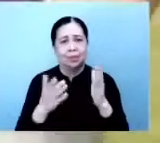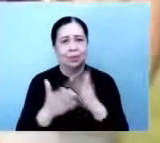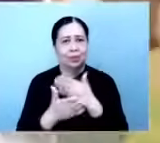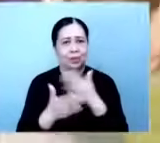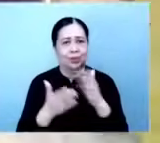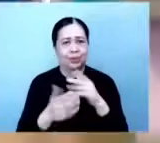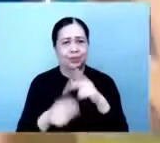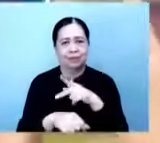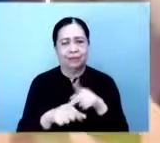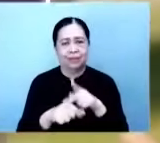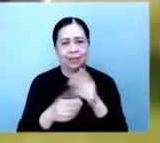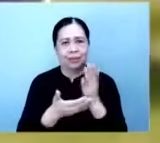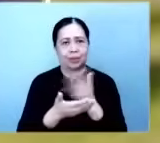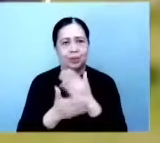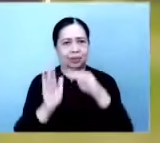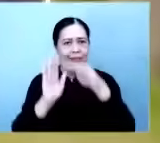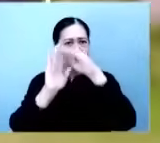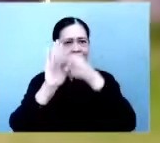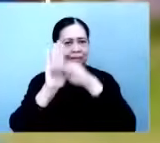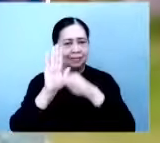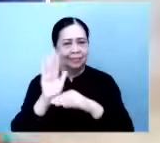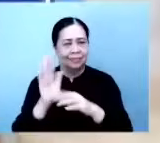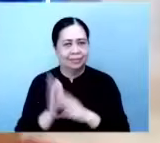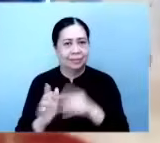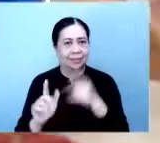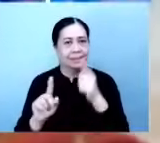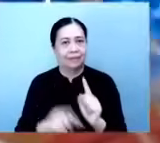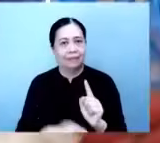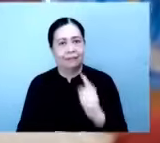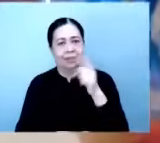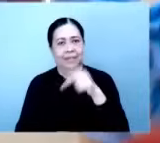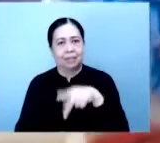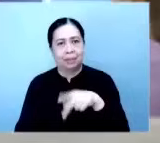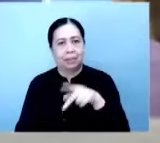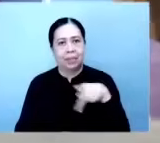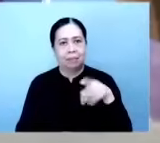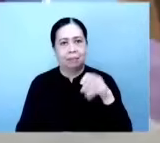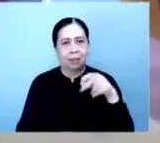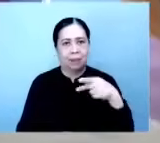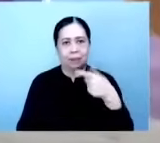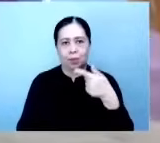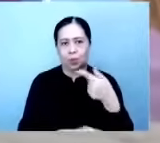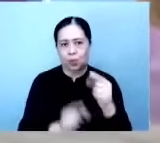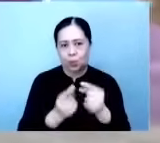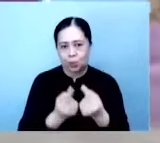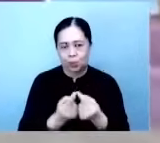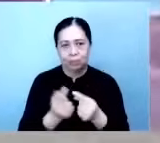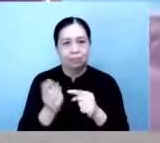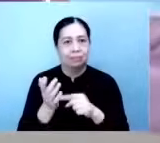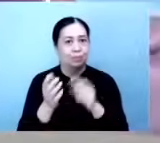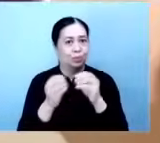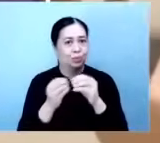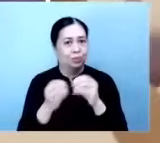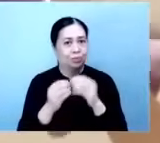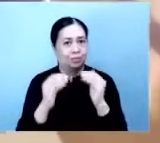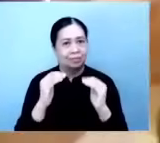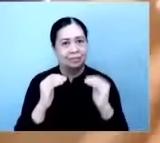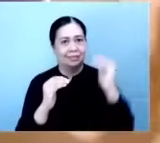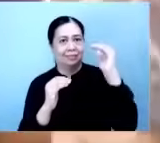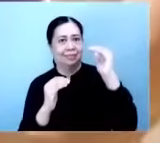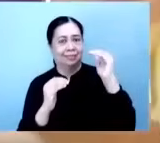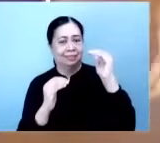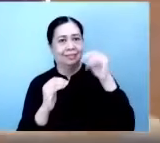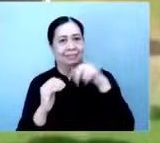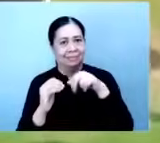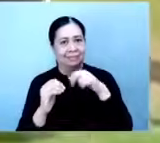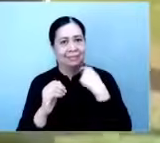Songs Chart ng Billboard. Sila ang unang P-pop group na nakagawa niyan. Eto pa, naungusan din ng Pantropico ang